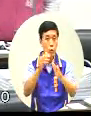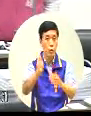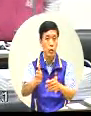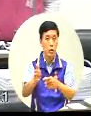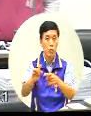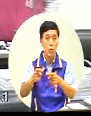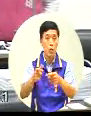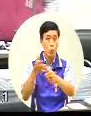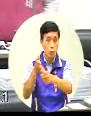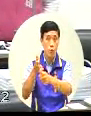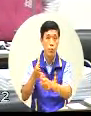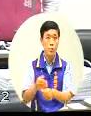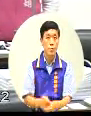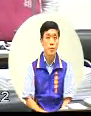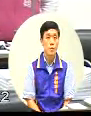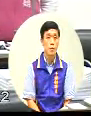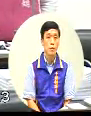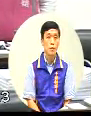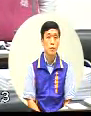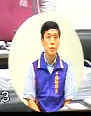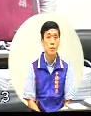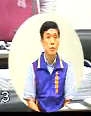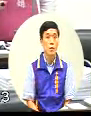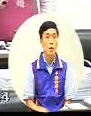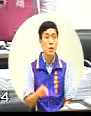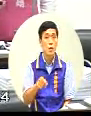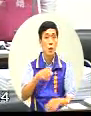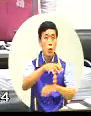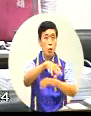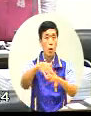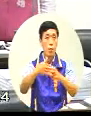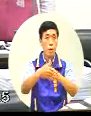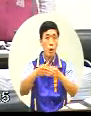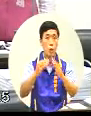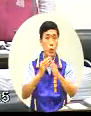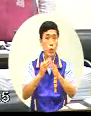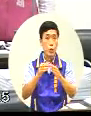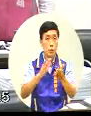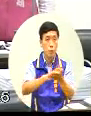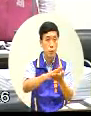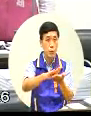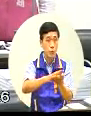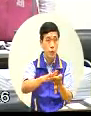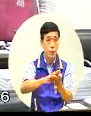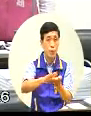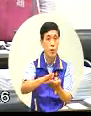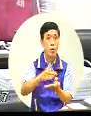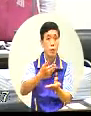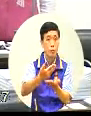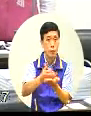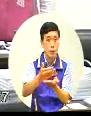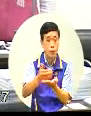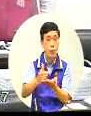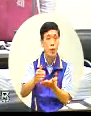那我用这边给你看好了哈。来，我们这个环保局清洁队哈，人力的配置，其实我们都一直觉